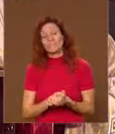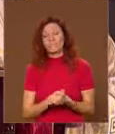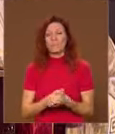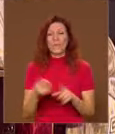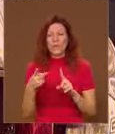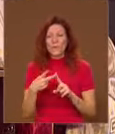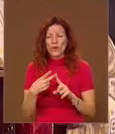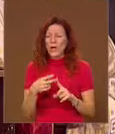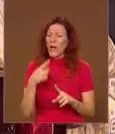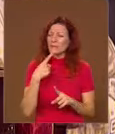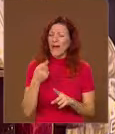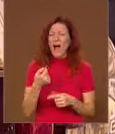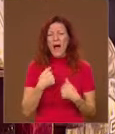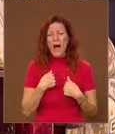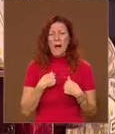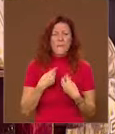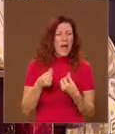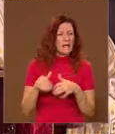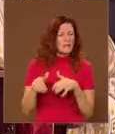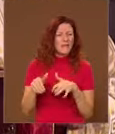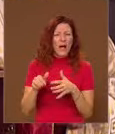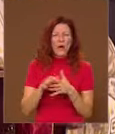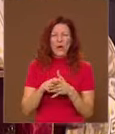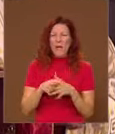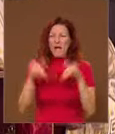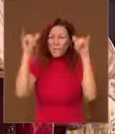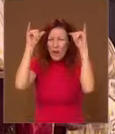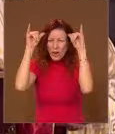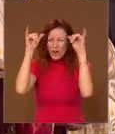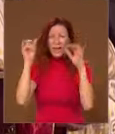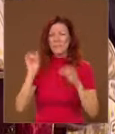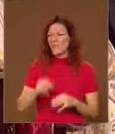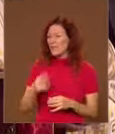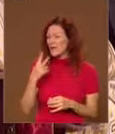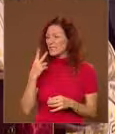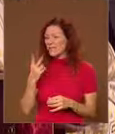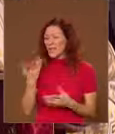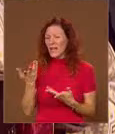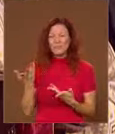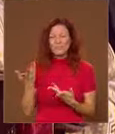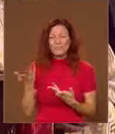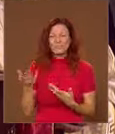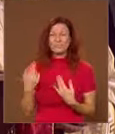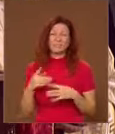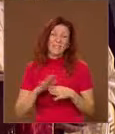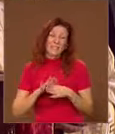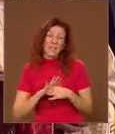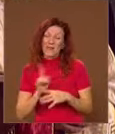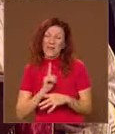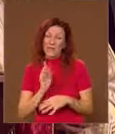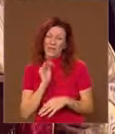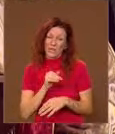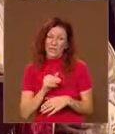Другият рече: купих си 5 трълала волове и отивам да ги опитам, моля те, извини ме.